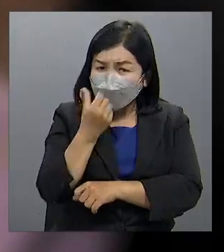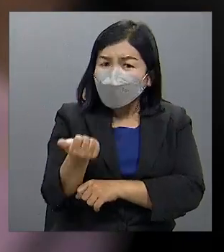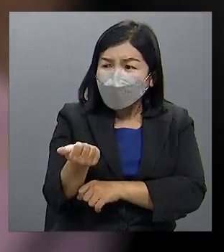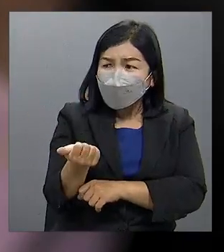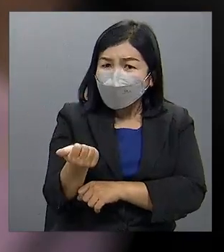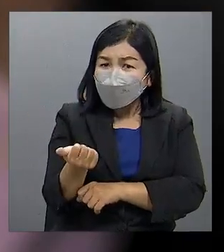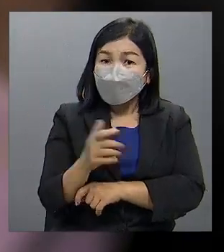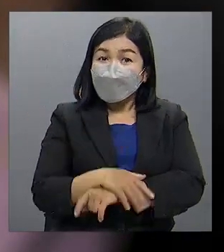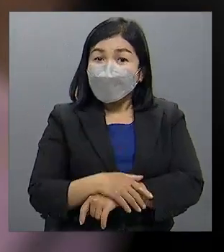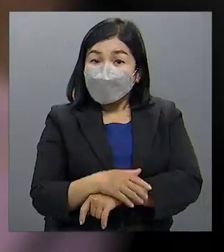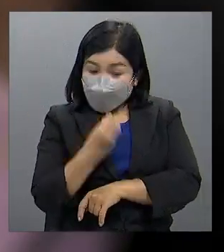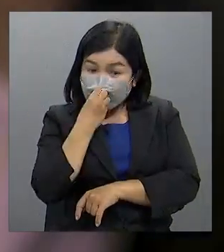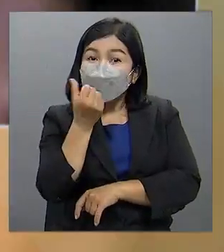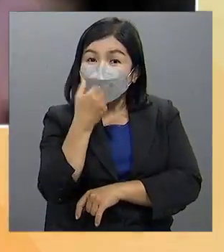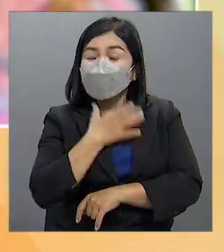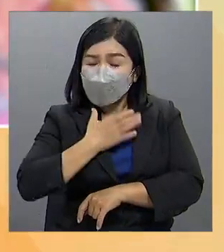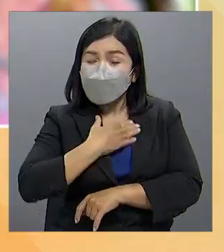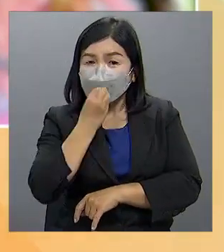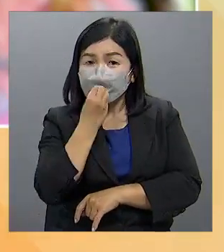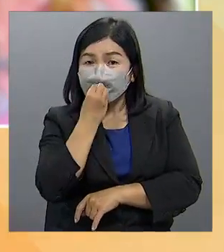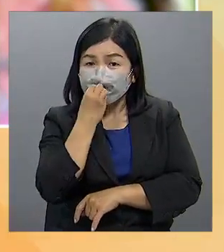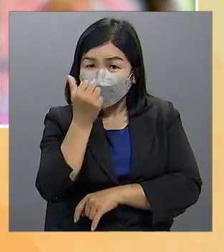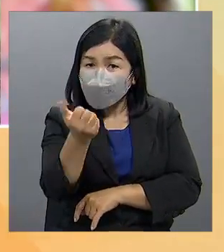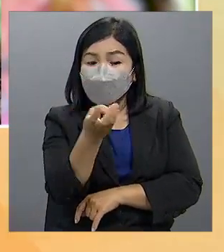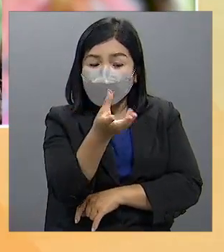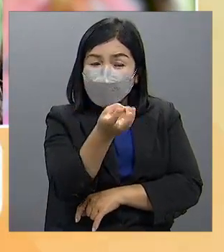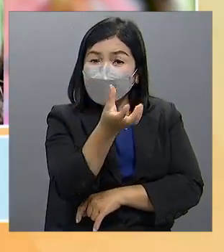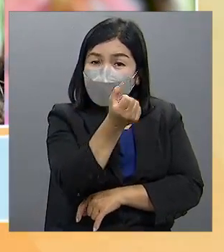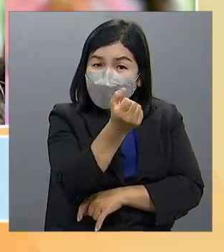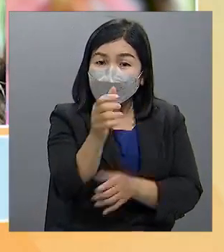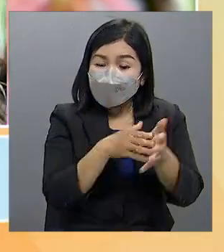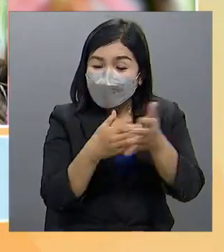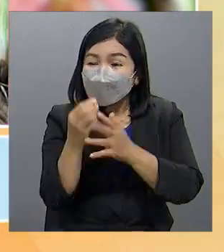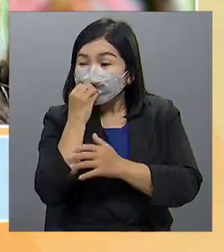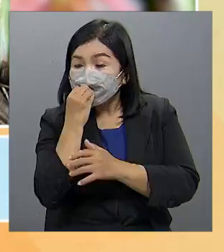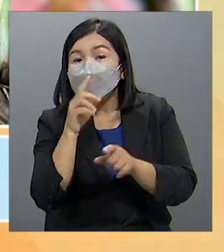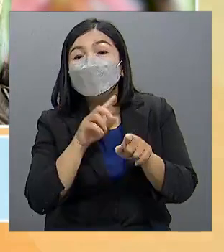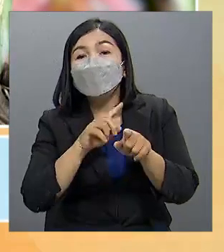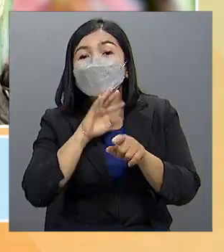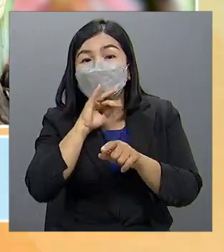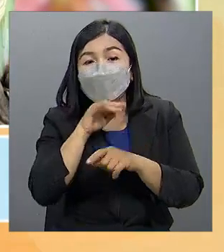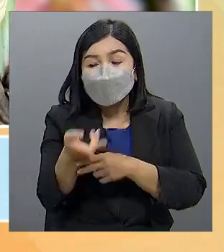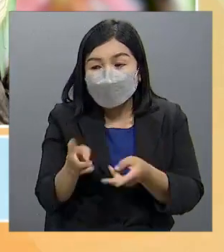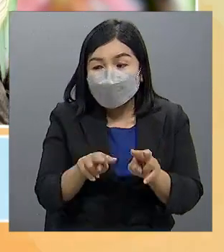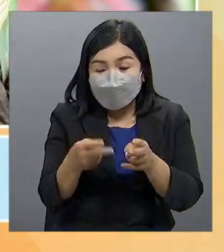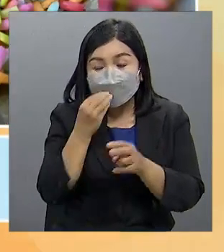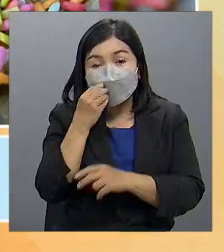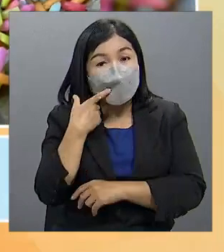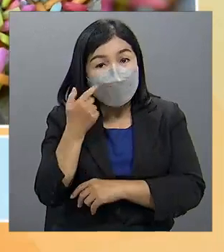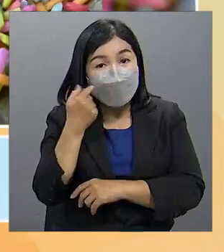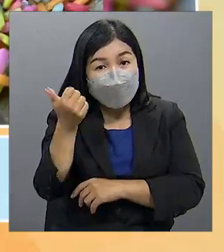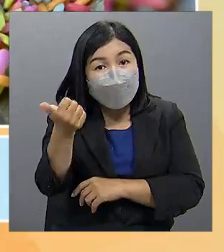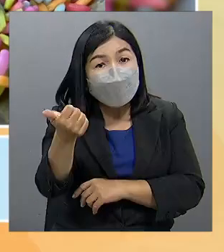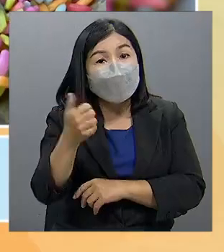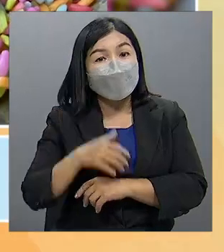ได้คะก็กินได้สิคะ ข้าวเหน ีย ว ใช่ก็เป็นข้าวเหนียวเฉยๆไงข้าวเหนียวเป็นสีๆเนี่ยกินกับหมูปุ้งหมูปิ้งอะไรเงี้ยก็อร่อยดีเน า ะอ๋อ ถ้าไม่หมูเรากินได้ใ